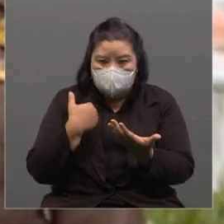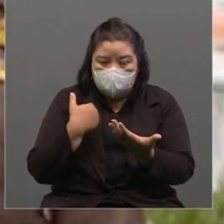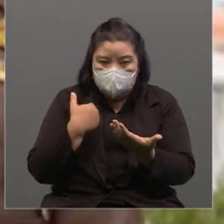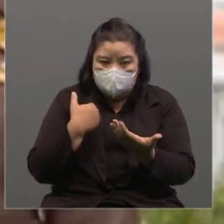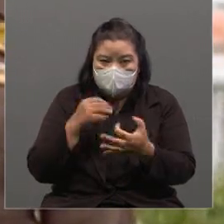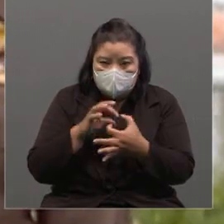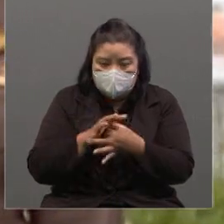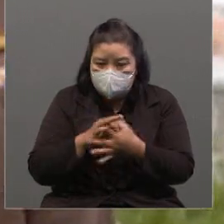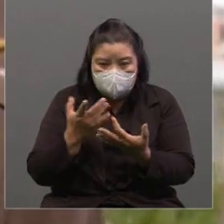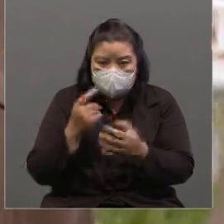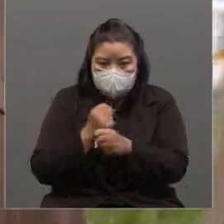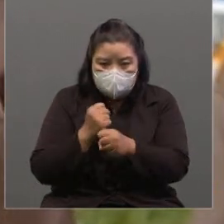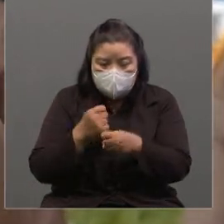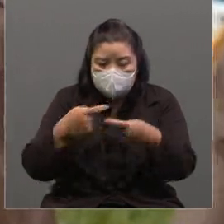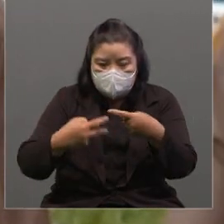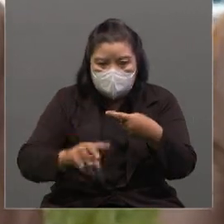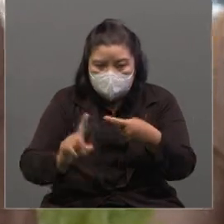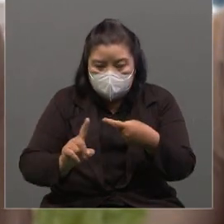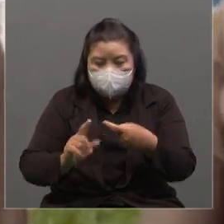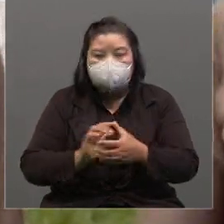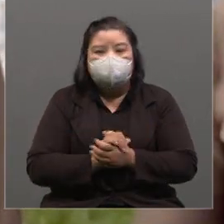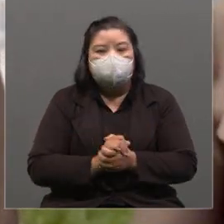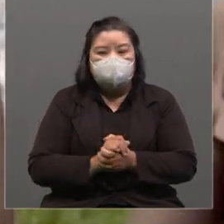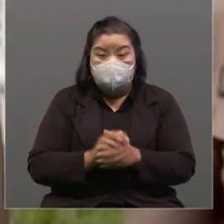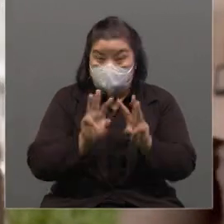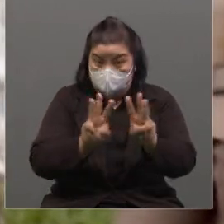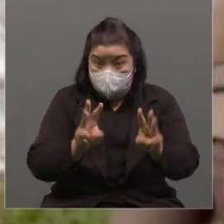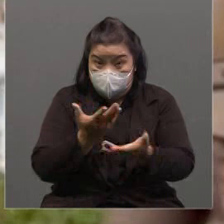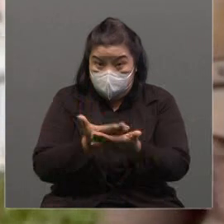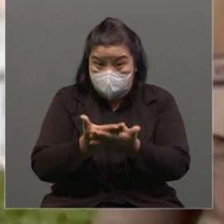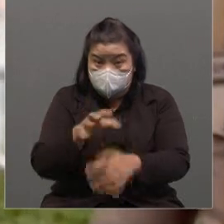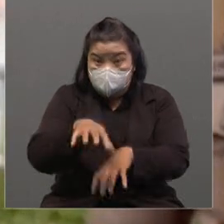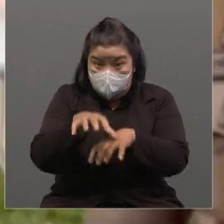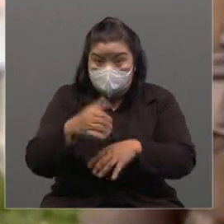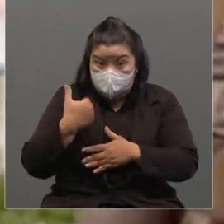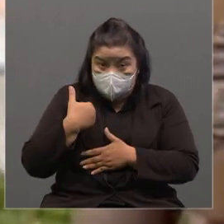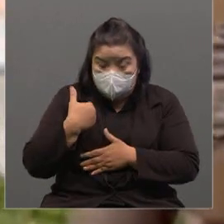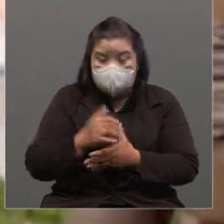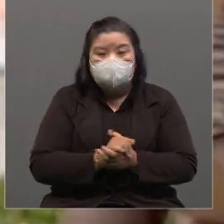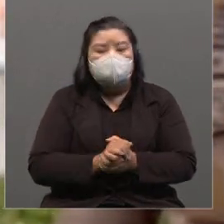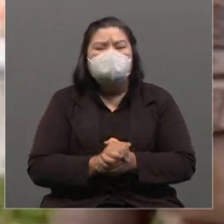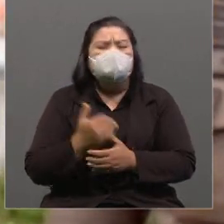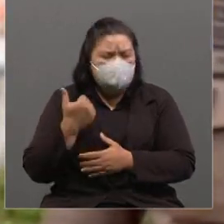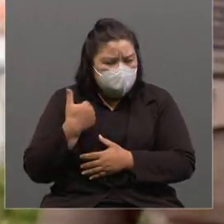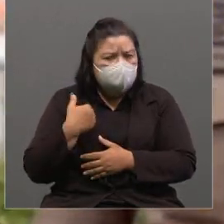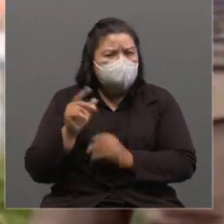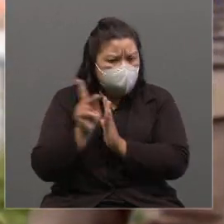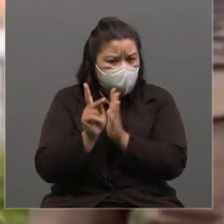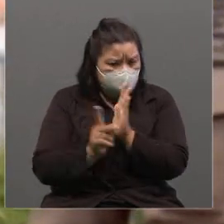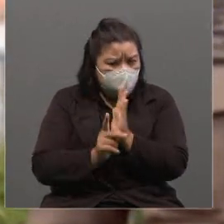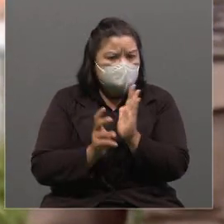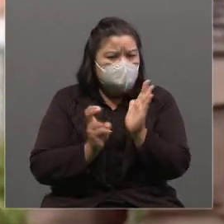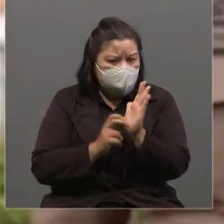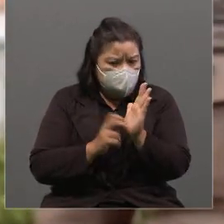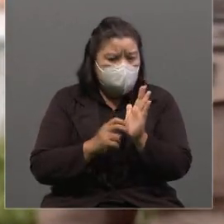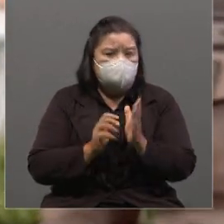หลักเกี่ยวกับผู้ที่เกี่ยวข้องเกี่ยวกับเว็บพนันบอลสถานีต่างๆเรามีนโยบาย เราก็ต้องดำเนินการตามกฎหมายหมดครับ